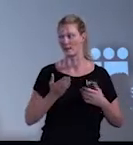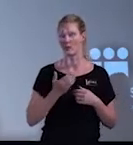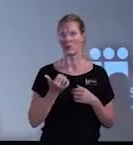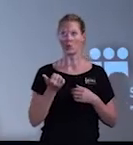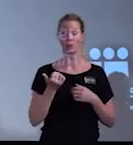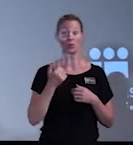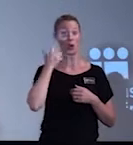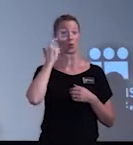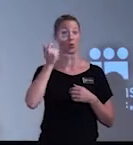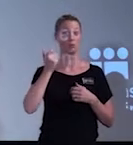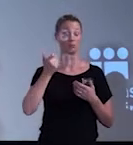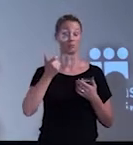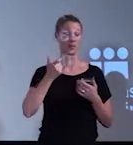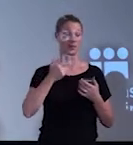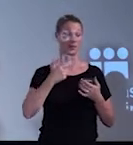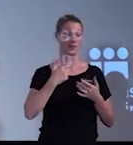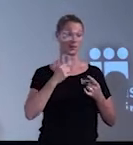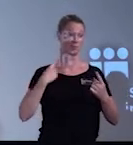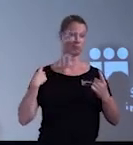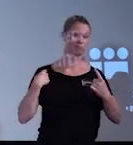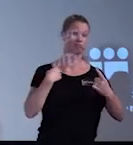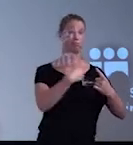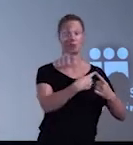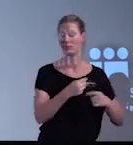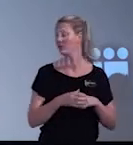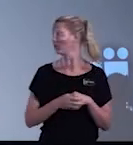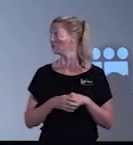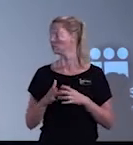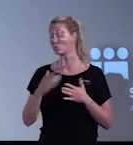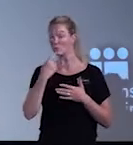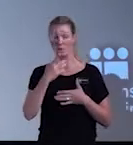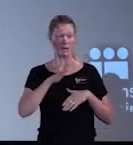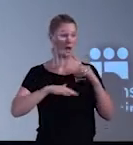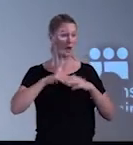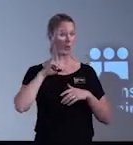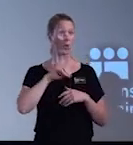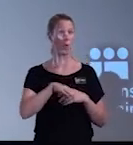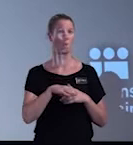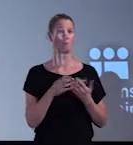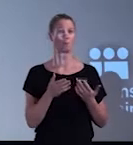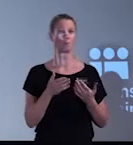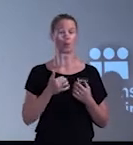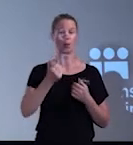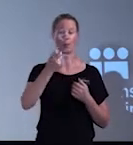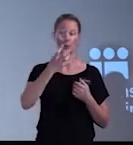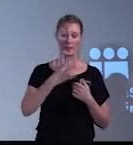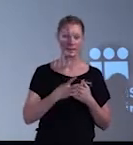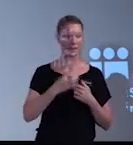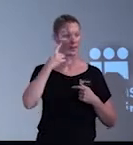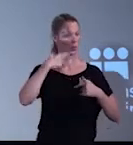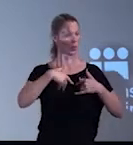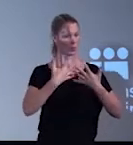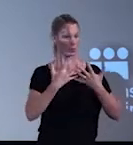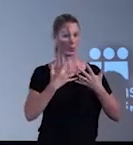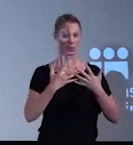väg fram till det. Ja, och det handlar ju om att, precis som du säger, eller det du säger, det handlar ju om att alltså prioritera upp kulturen